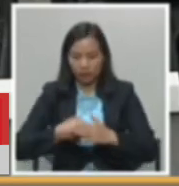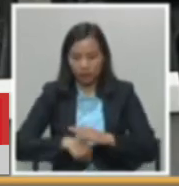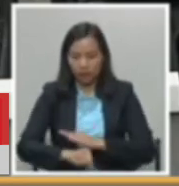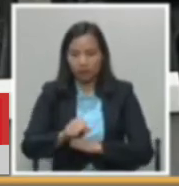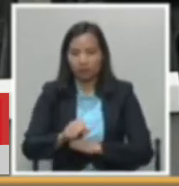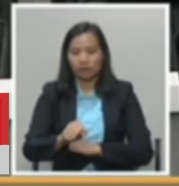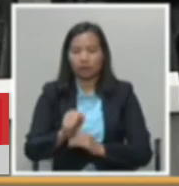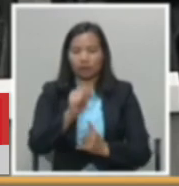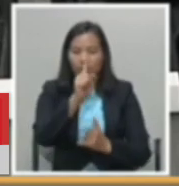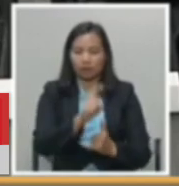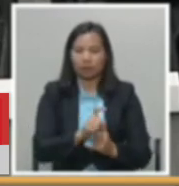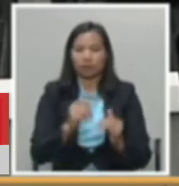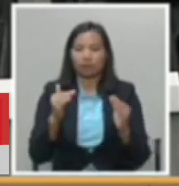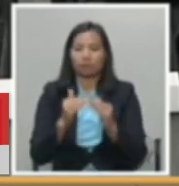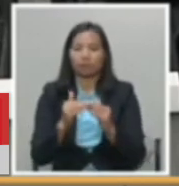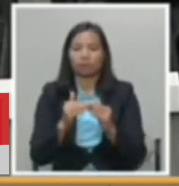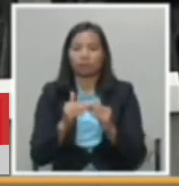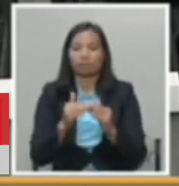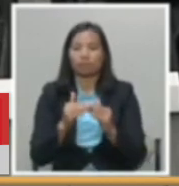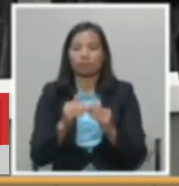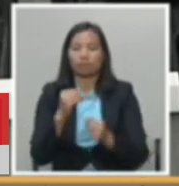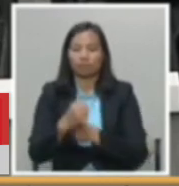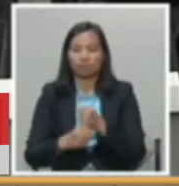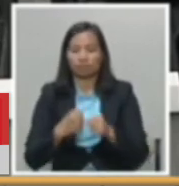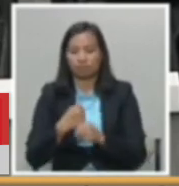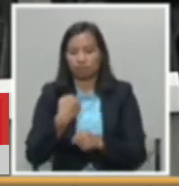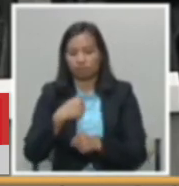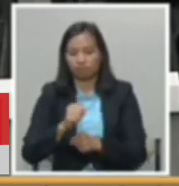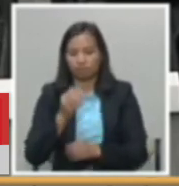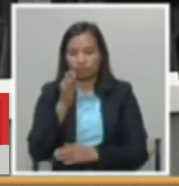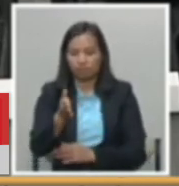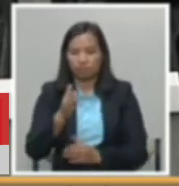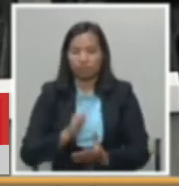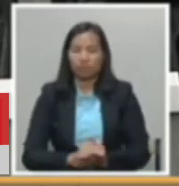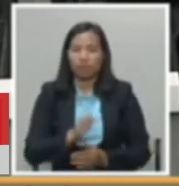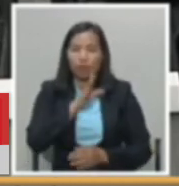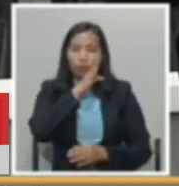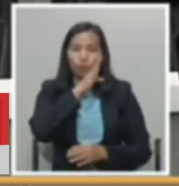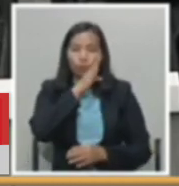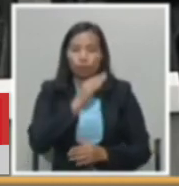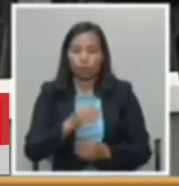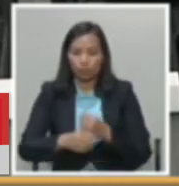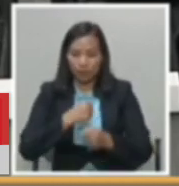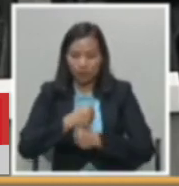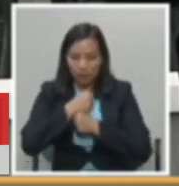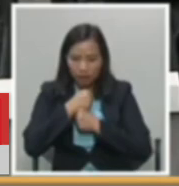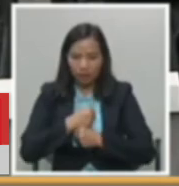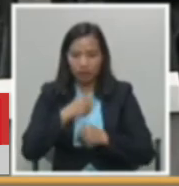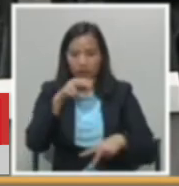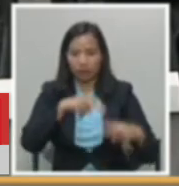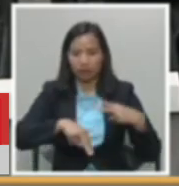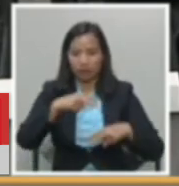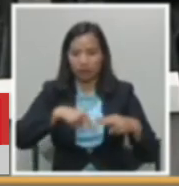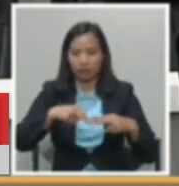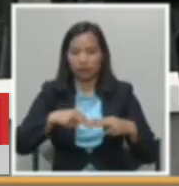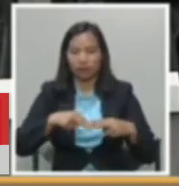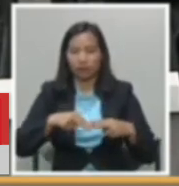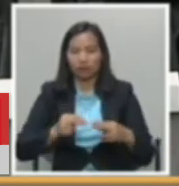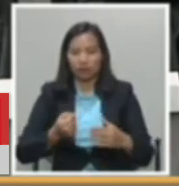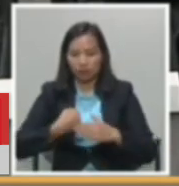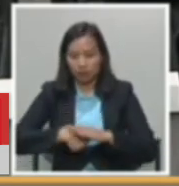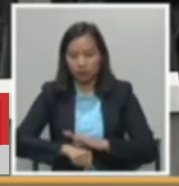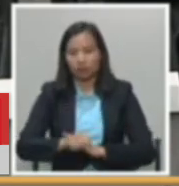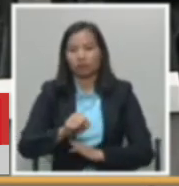การเสียชีวิตจะเท่ากัน10กว่าปีนี้ข้างหน้าต่อไปถ้ามีผู้สูงอายุมากขึ้นเราต้องดูแลและวัยเจริญพันธุ์เกิดน้อยล